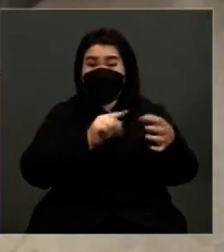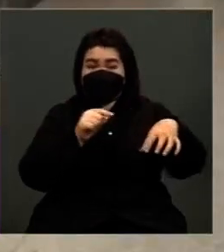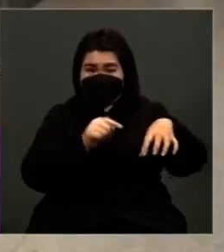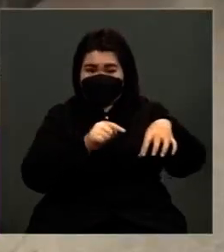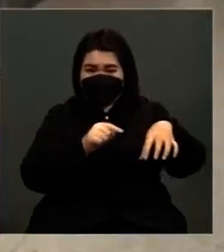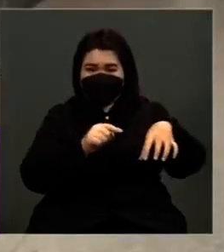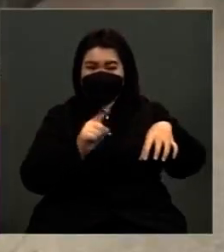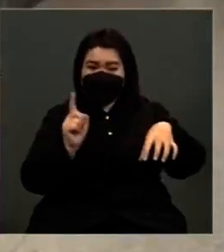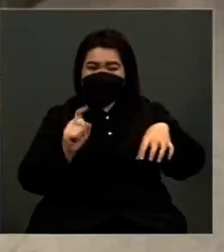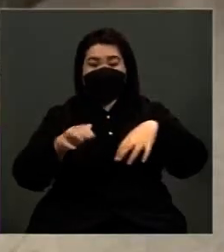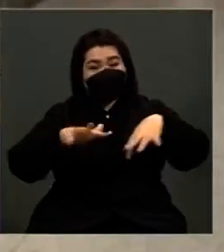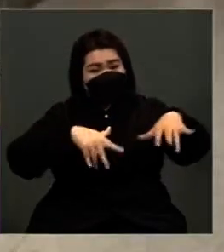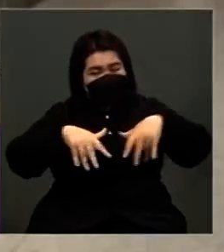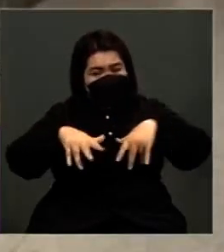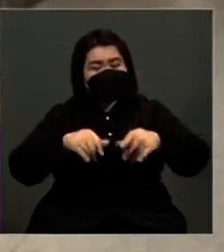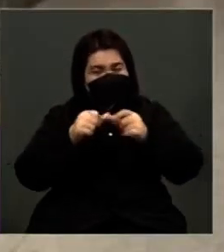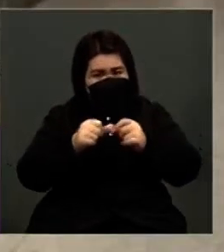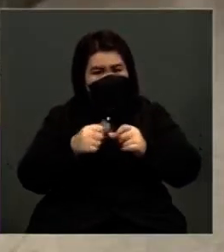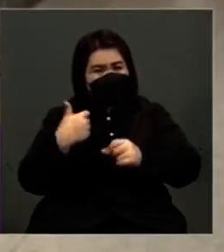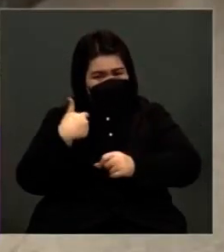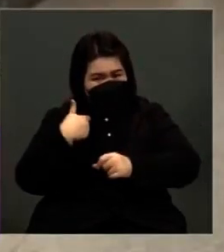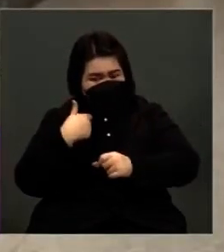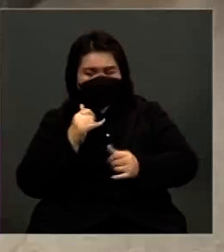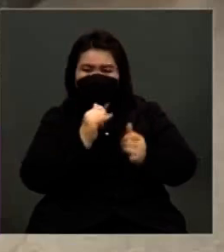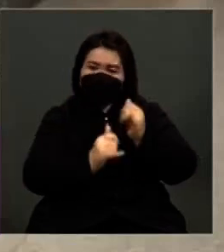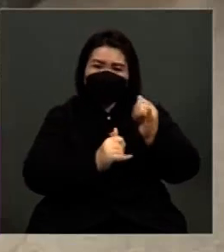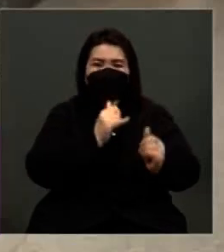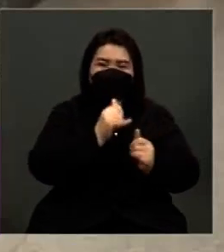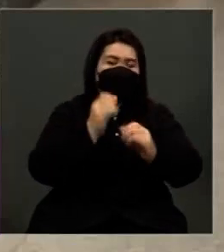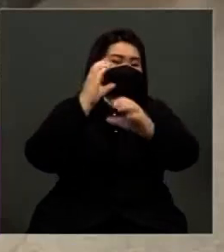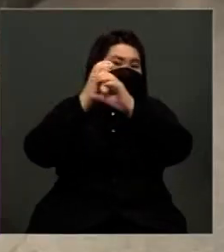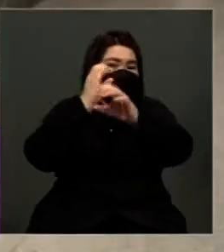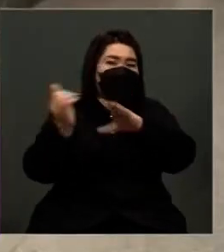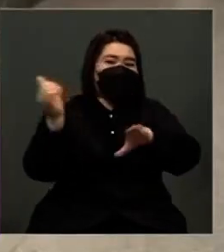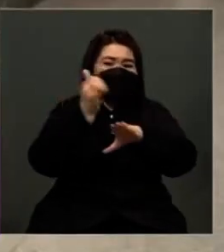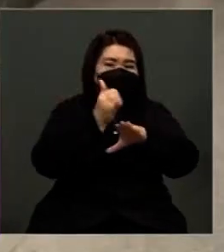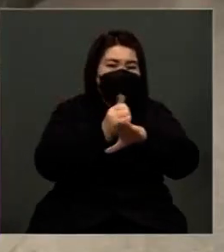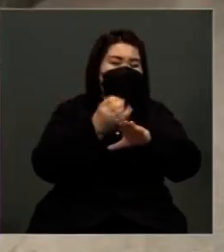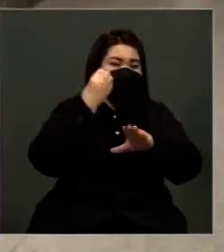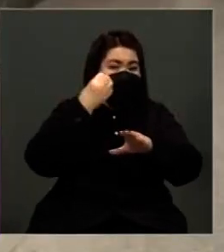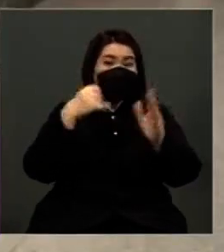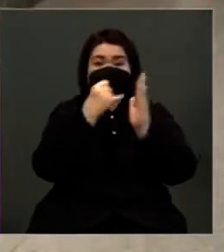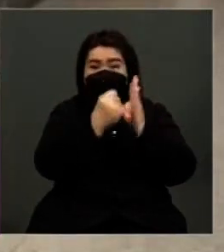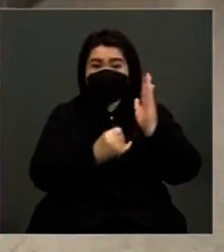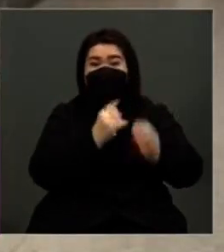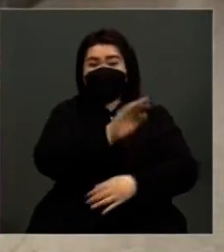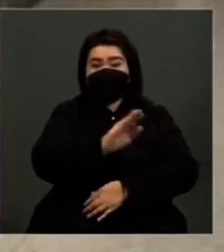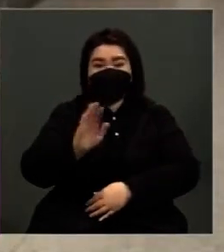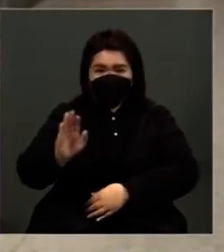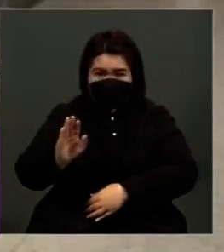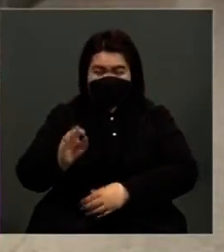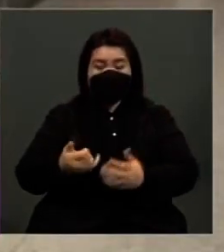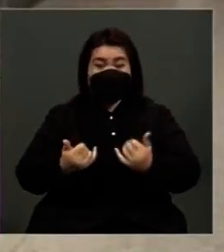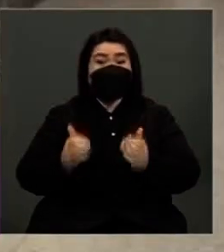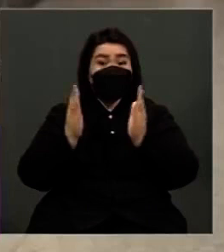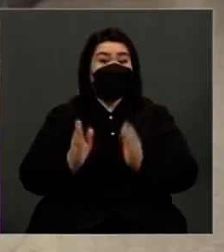นนี้ประชาชนยังคงทยอยเดินทางมาเพื่อขึ้นรถบขส.กลับภูมิลำเนาอยู่เรื่อยๆทางเจ้าหน้าที่บขส.ก็